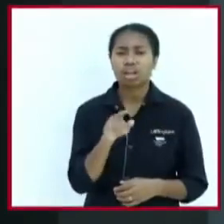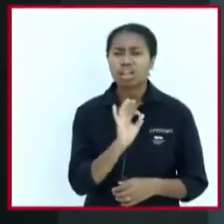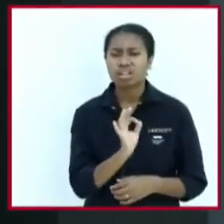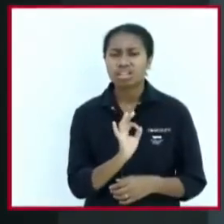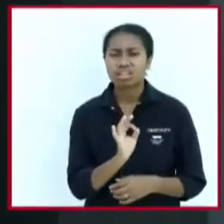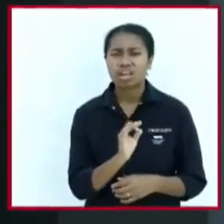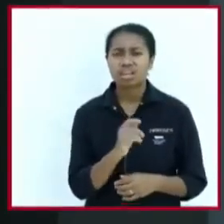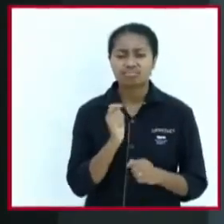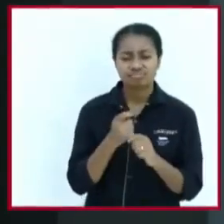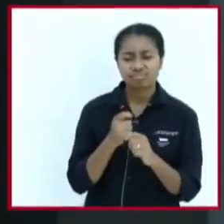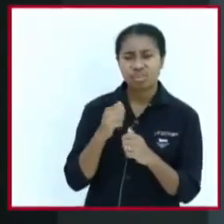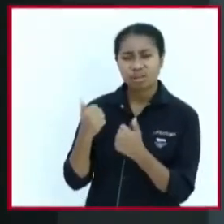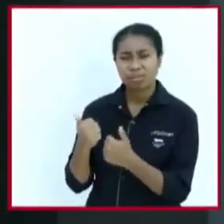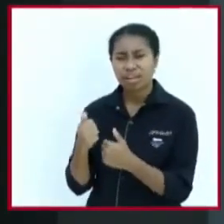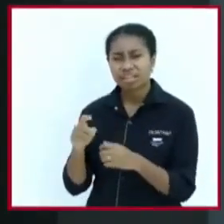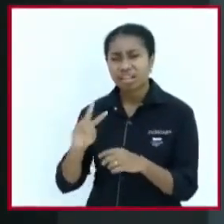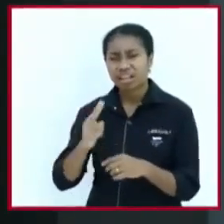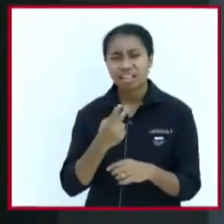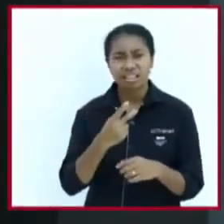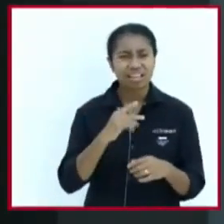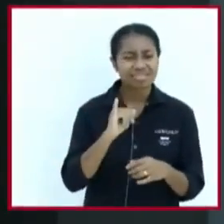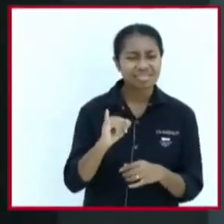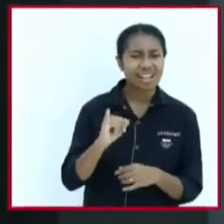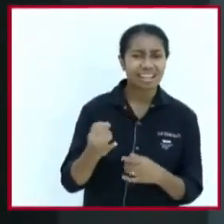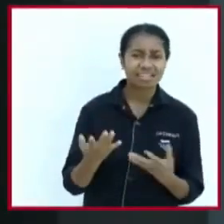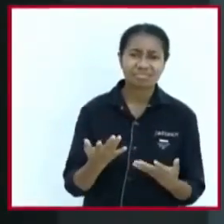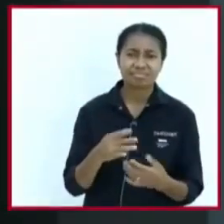dan menggantinya dengan yang